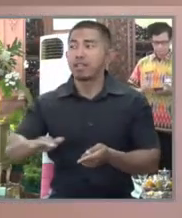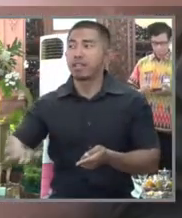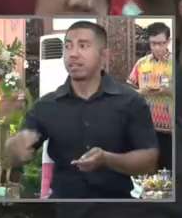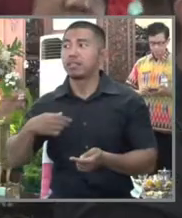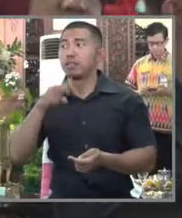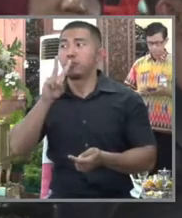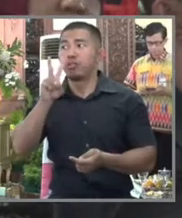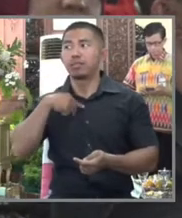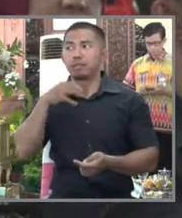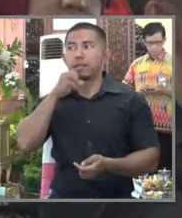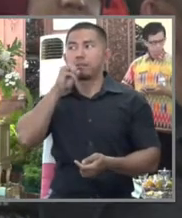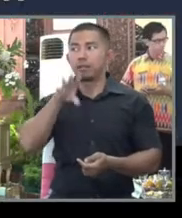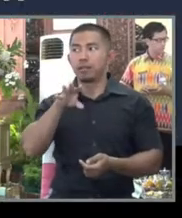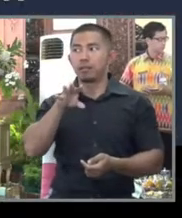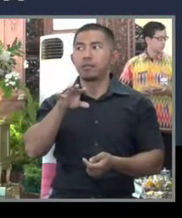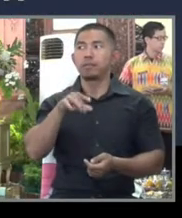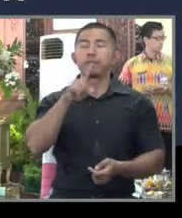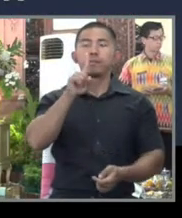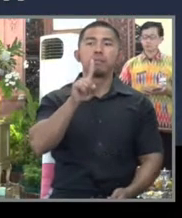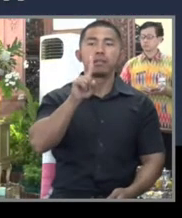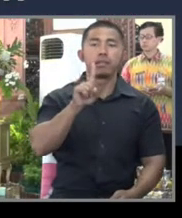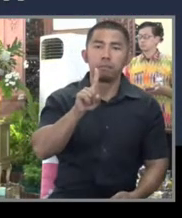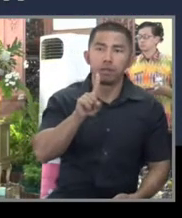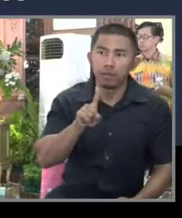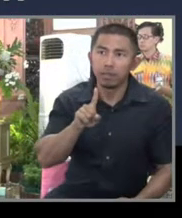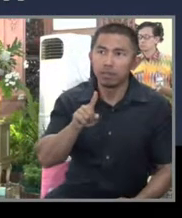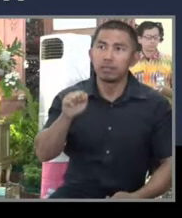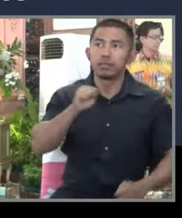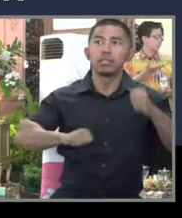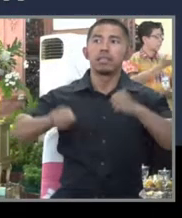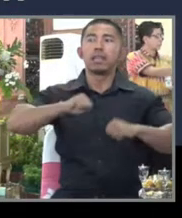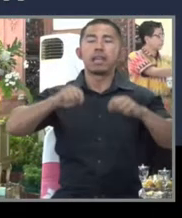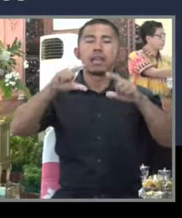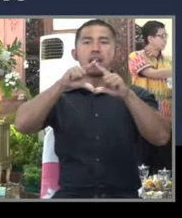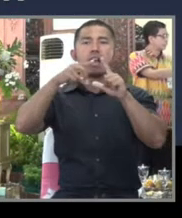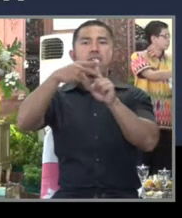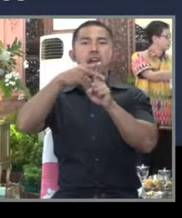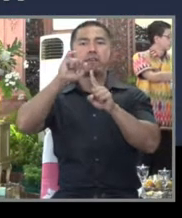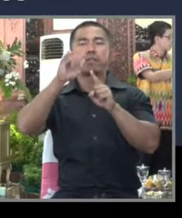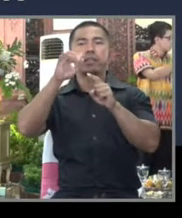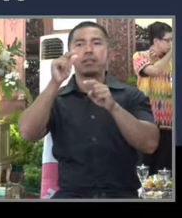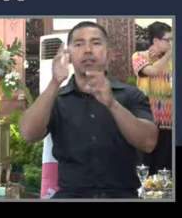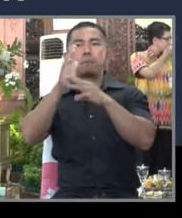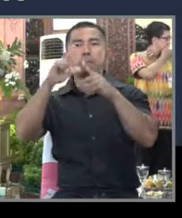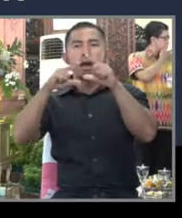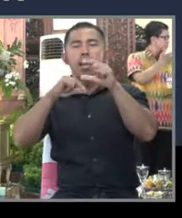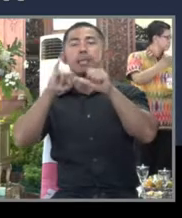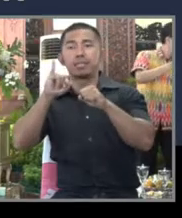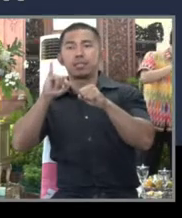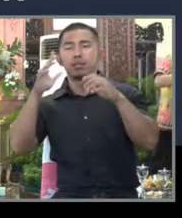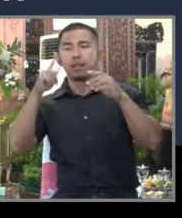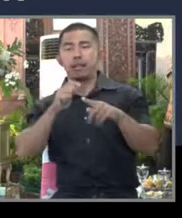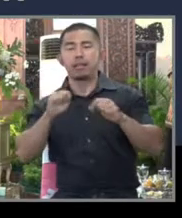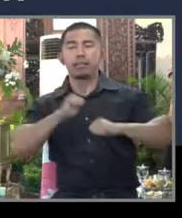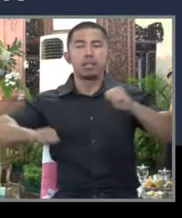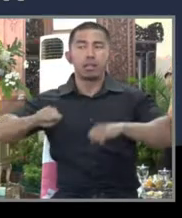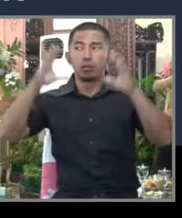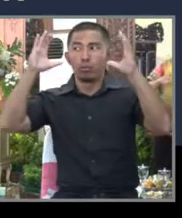hal yang saya sampaikan. Yang pertama, tindakan afirmasi. Tindakan khusus yang mesti kita